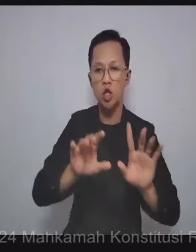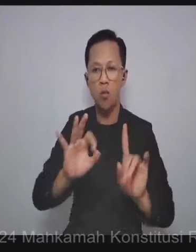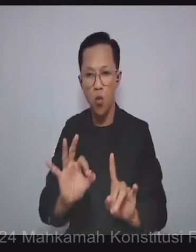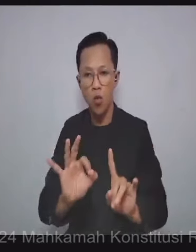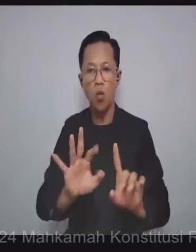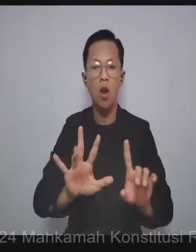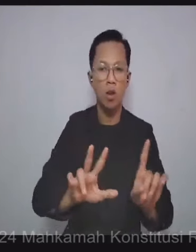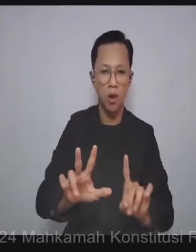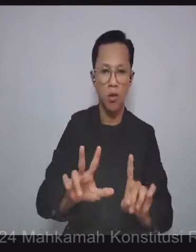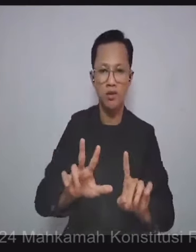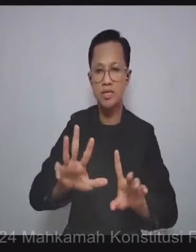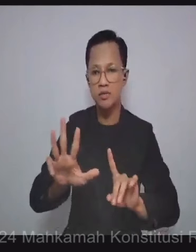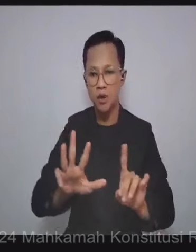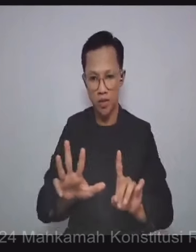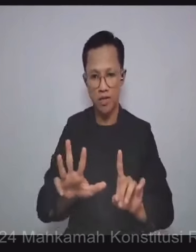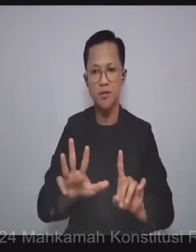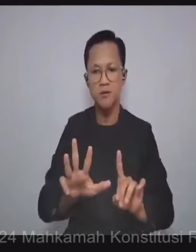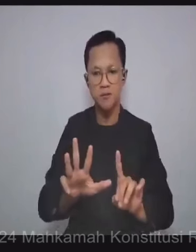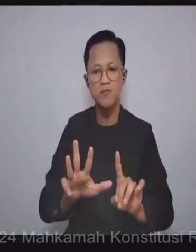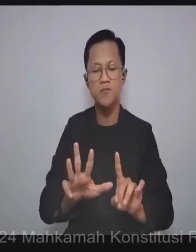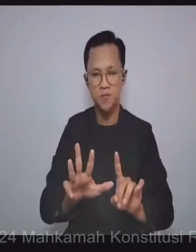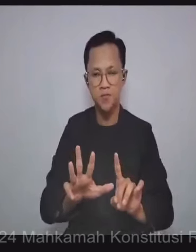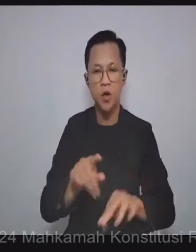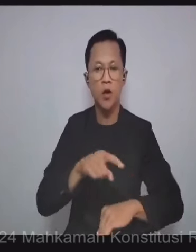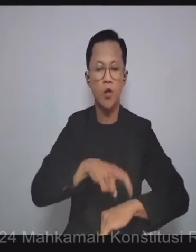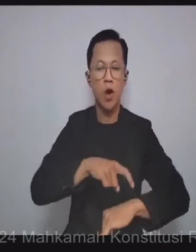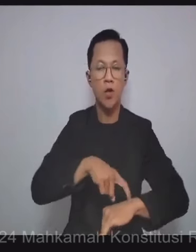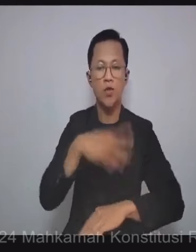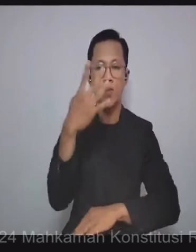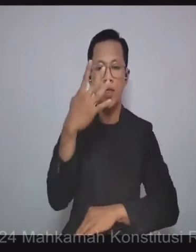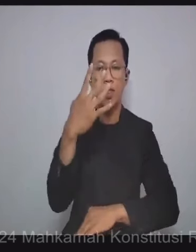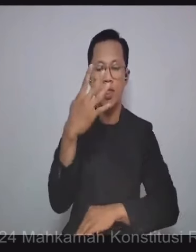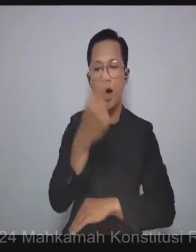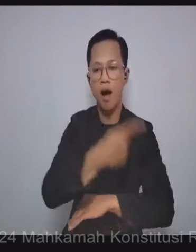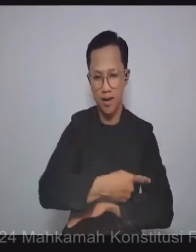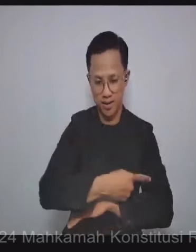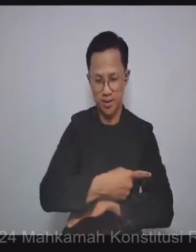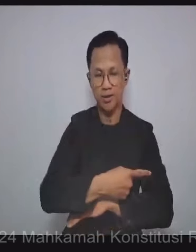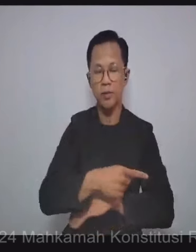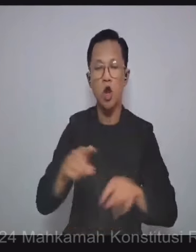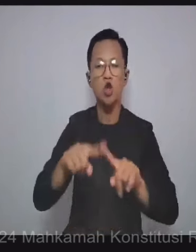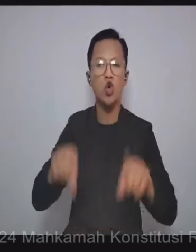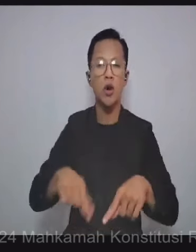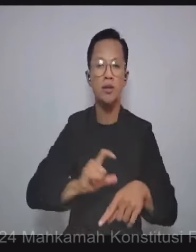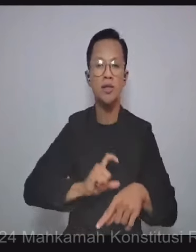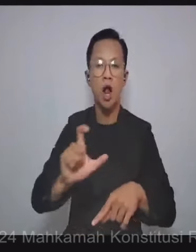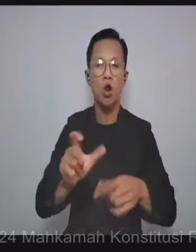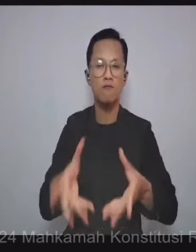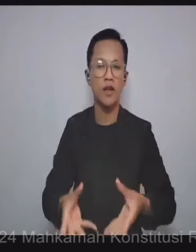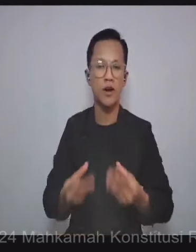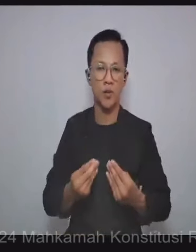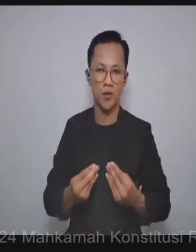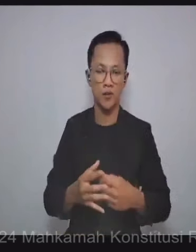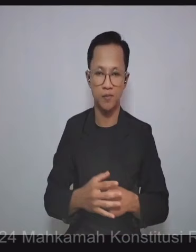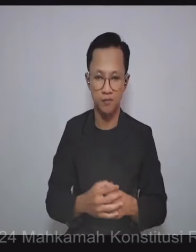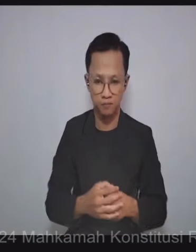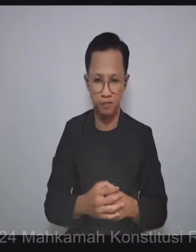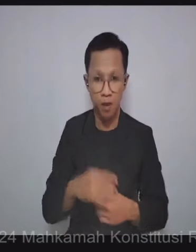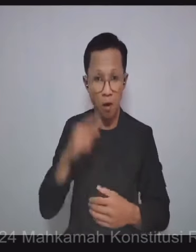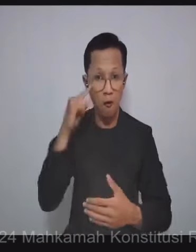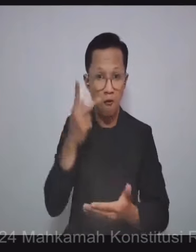pasal 19 paling lama 4 hari sejak diterima surat pencalonan bahwa berdasarkan fakta-fakta